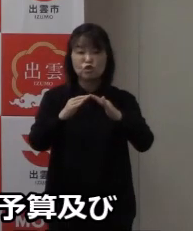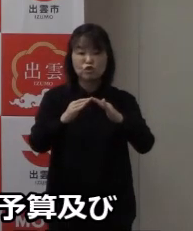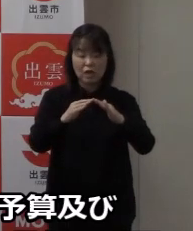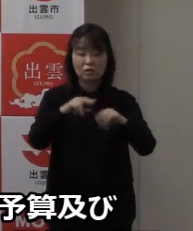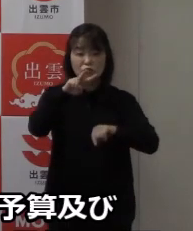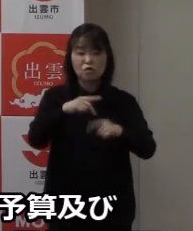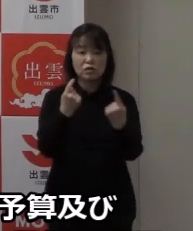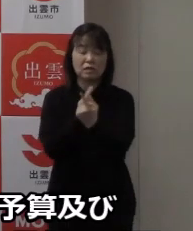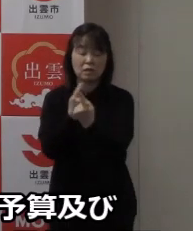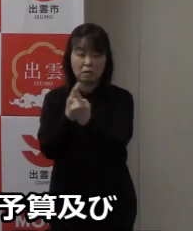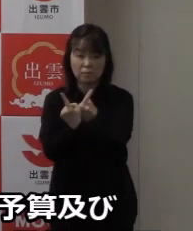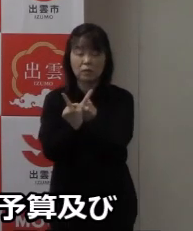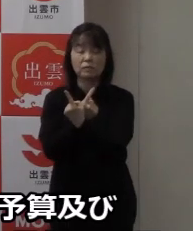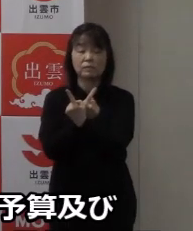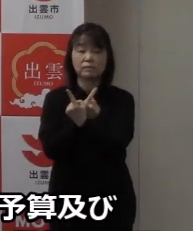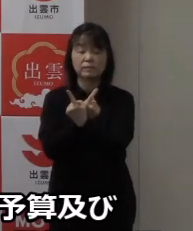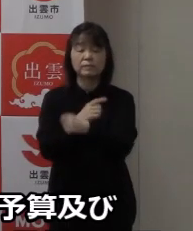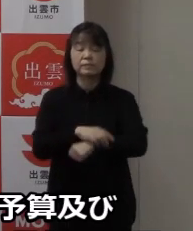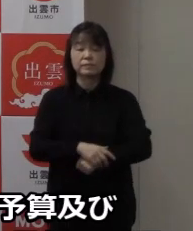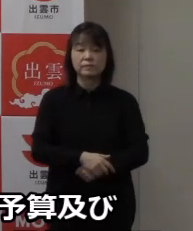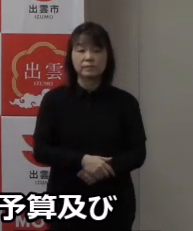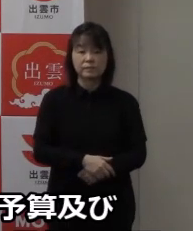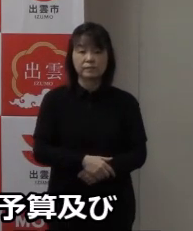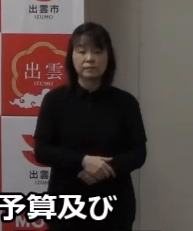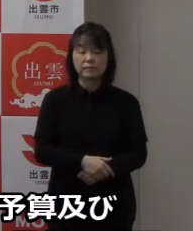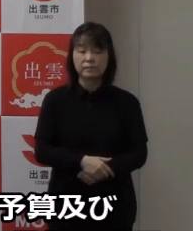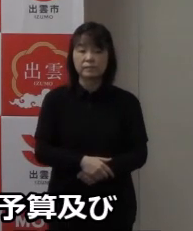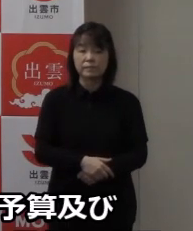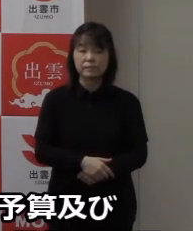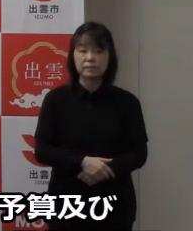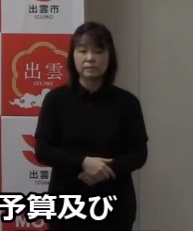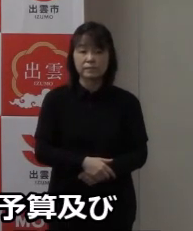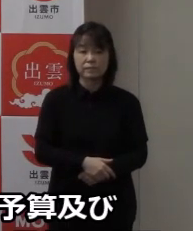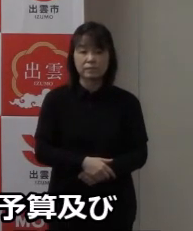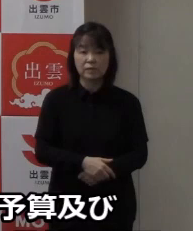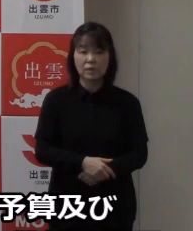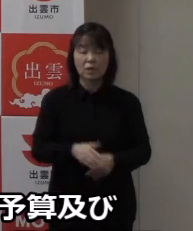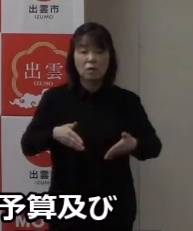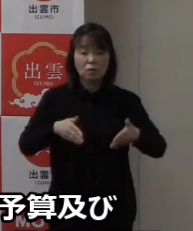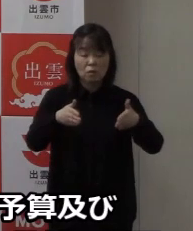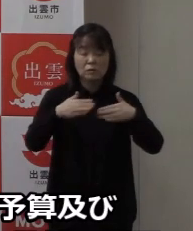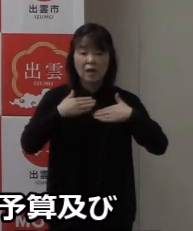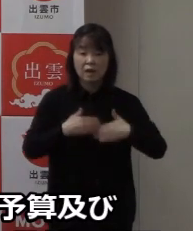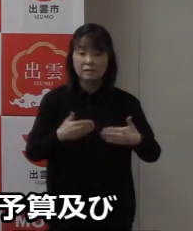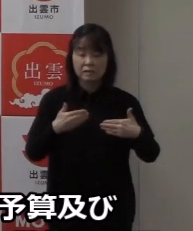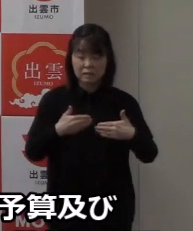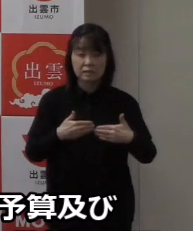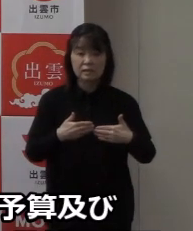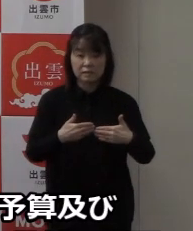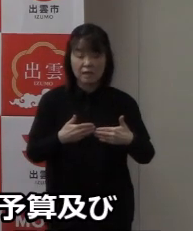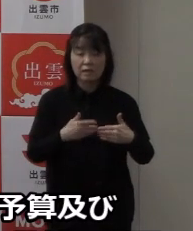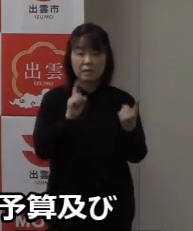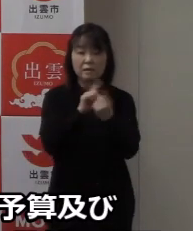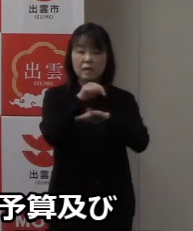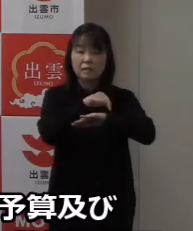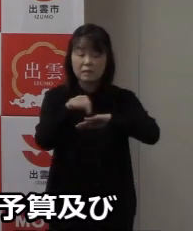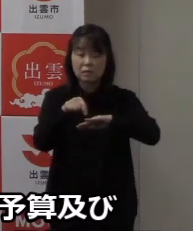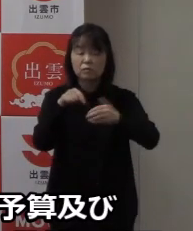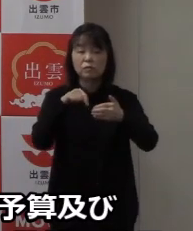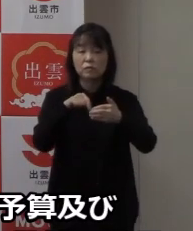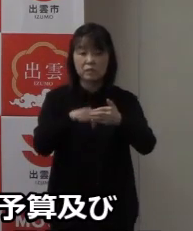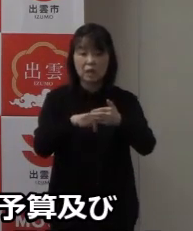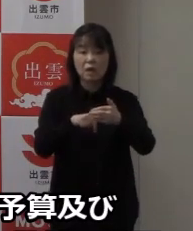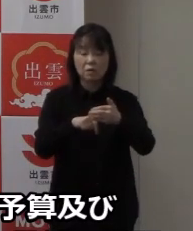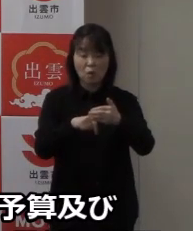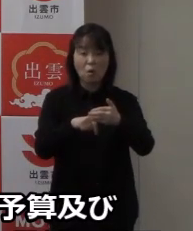ュ化等を図っていきたいと思いますし、今交通安全対策につきましても引き